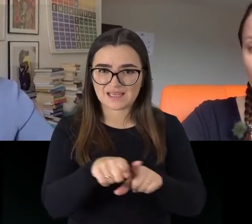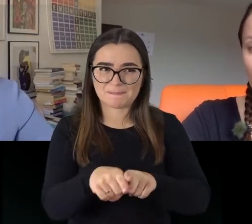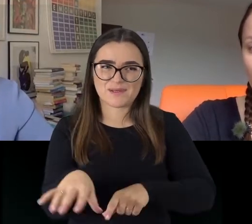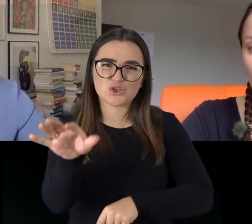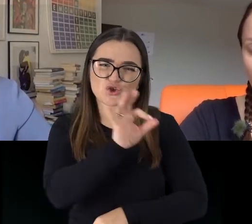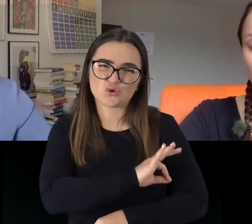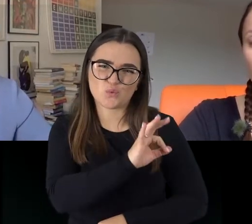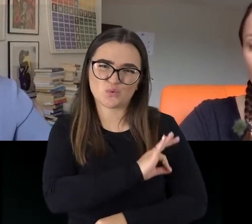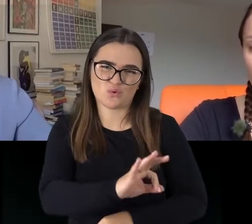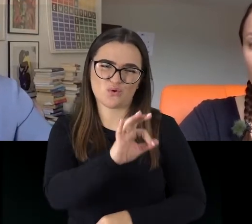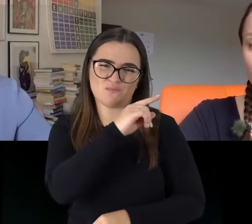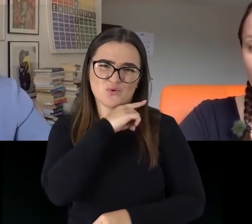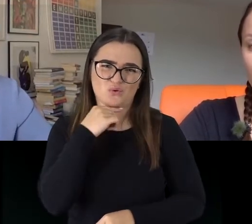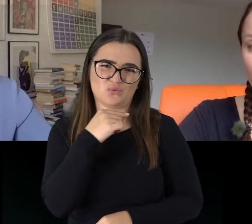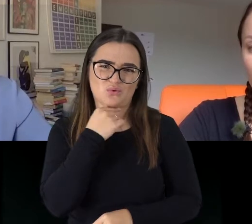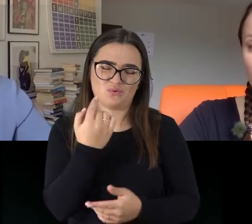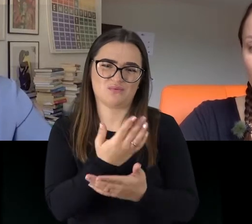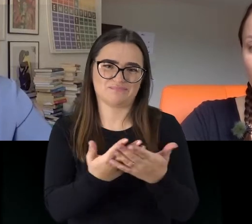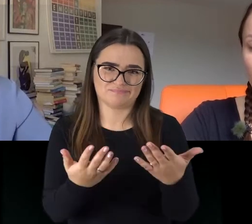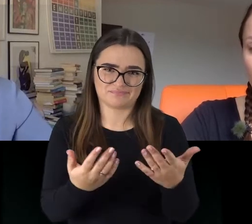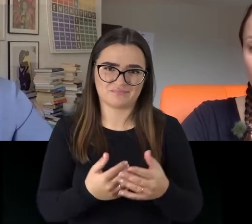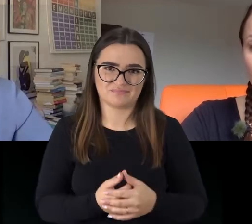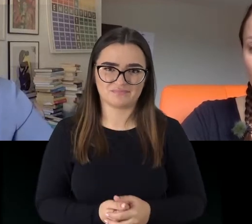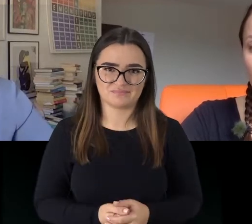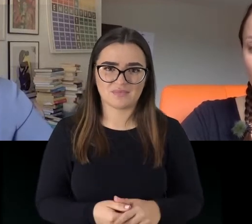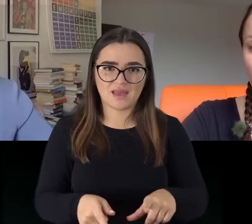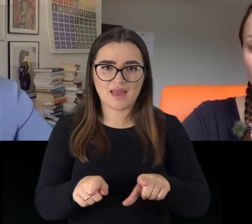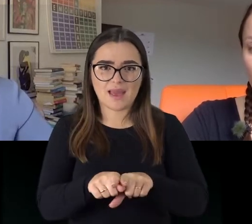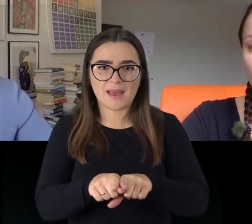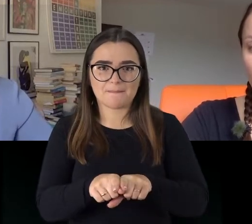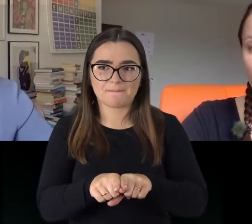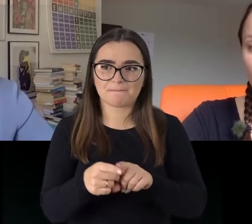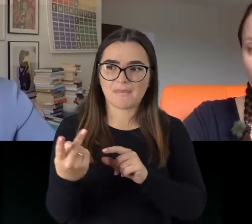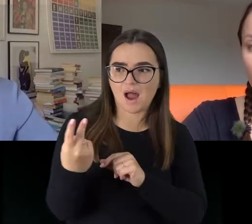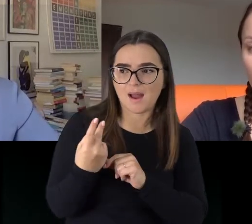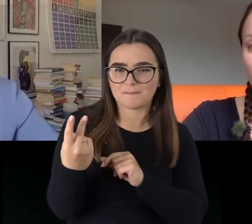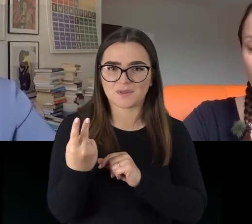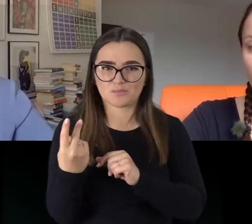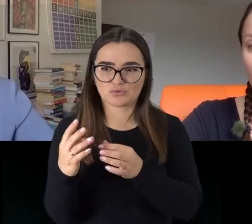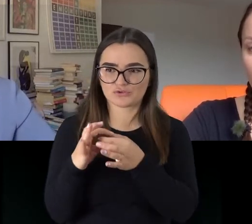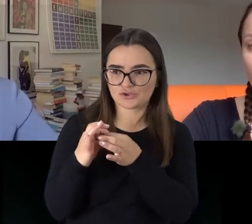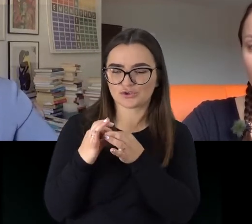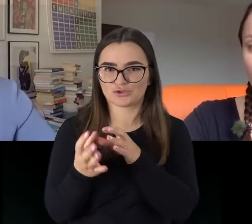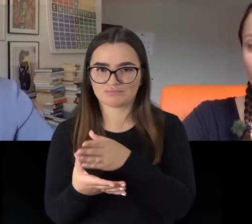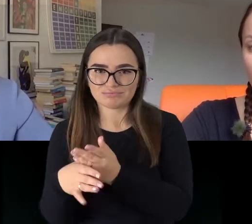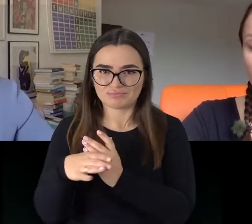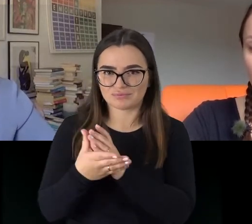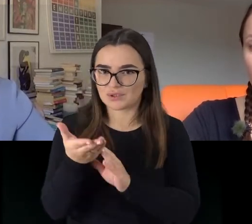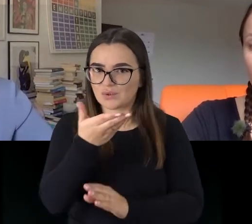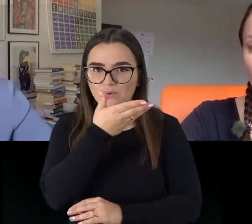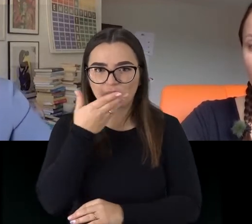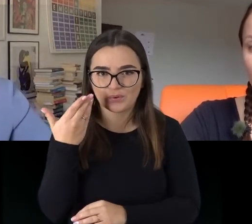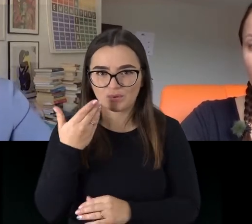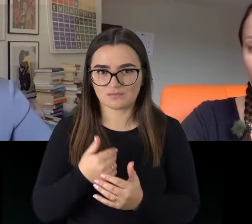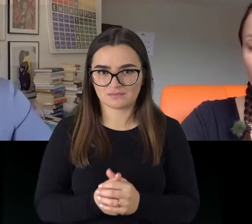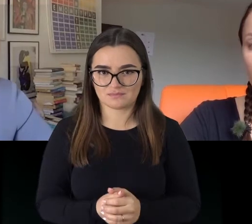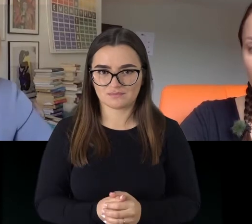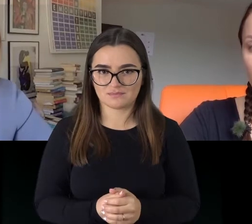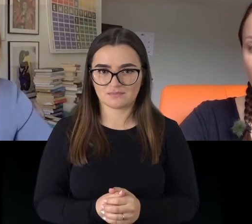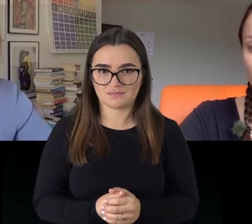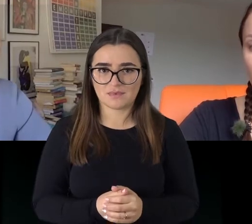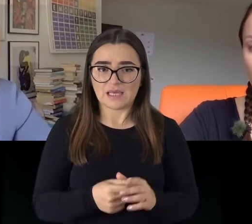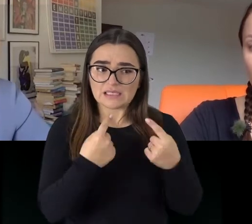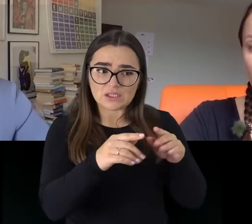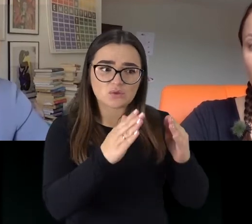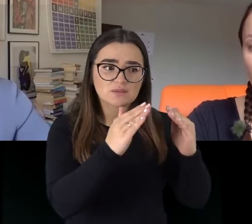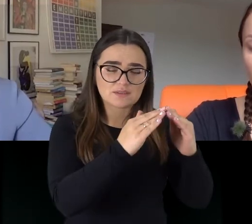išnaudojimu. Mhm. Tai reiškia, čia nėra to vadinamo abipusiškumo, kuris galioja tuose namuose, kur kartais ir